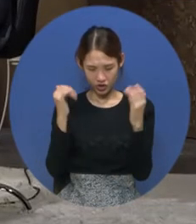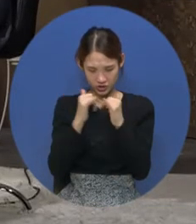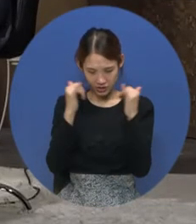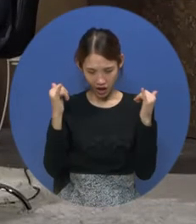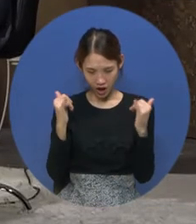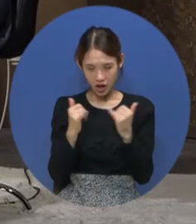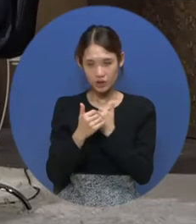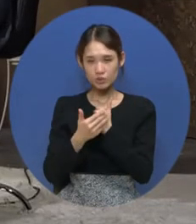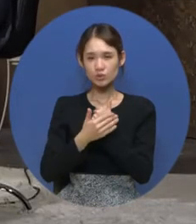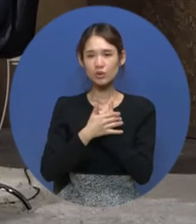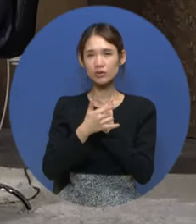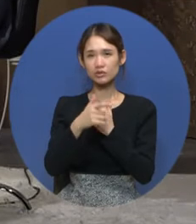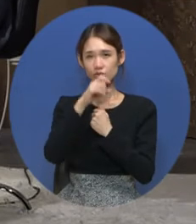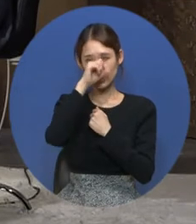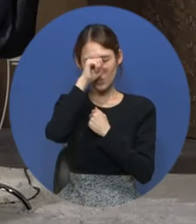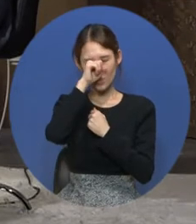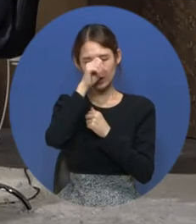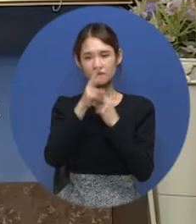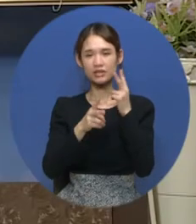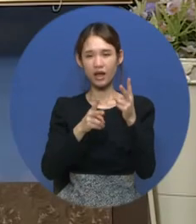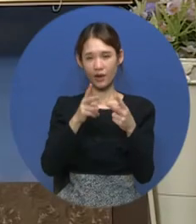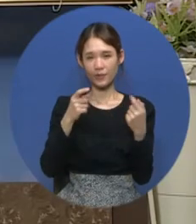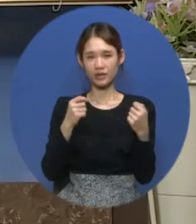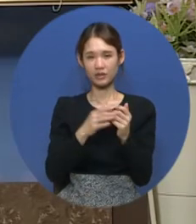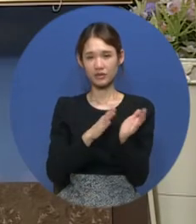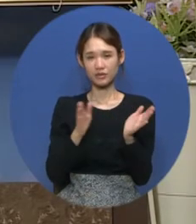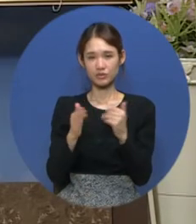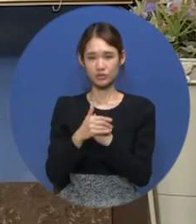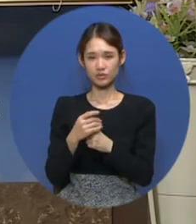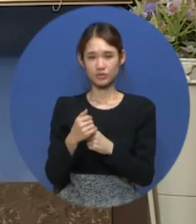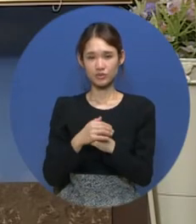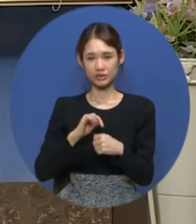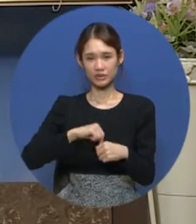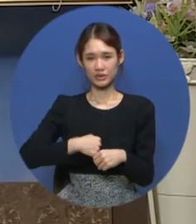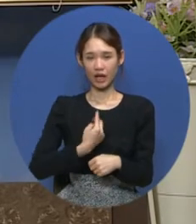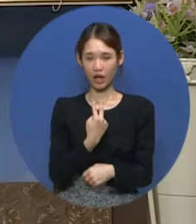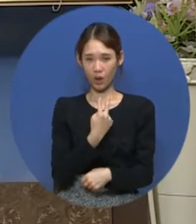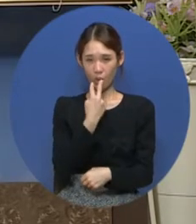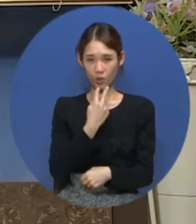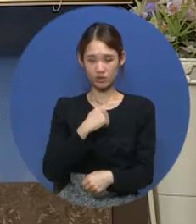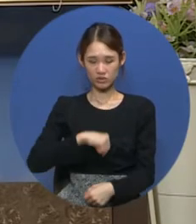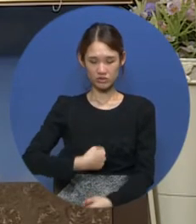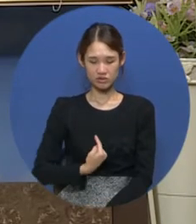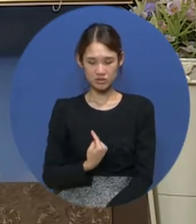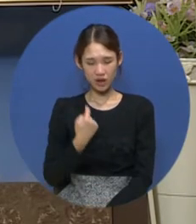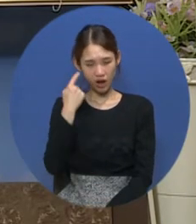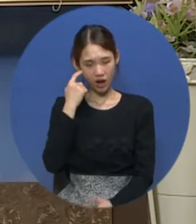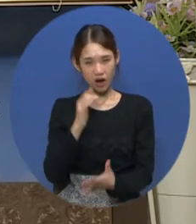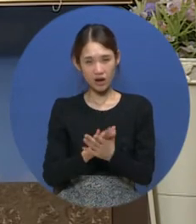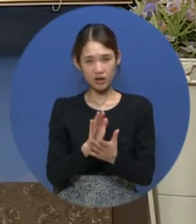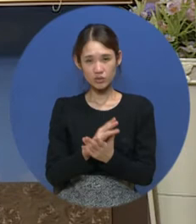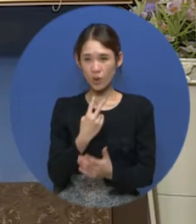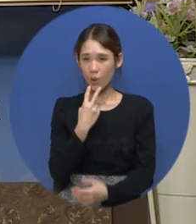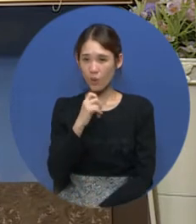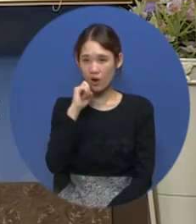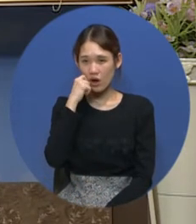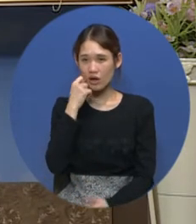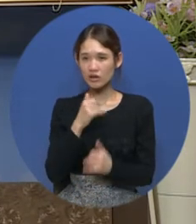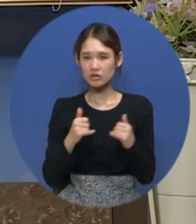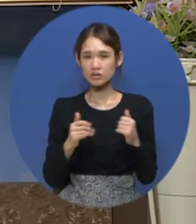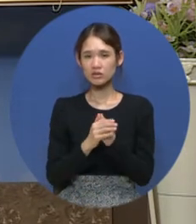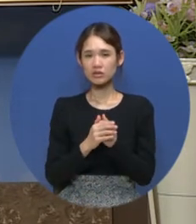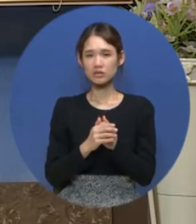되는 정말 좋은 것 같습니다 어 그리고 이 자가 호흡이 힘든 분들은 말씀하신 것처럼 휴대용 5